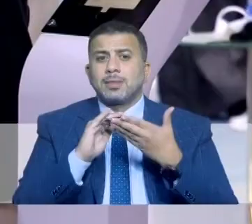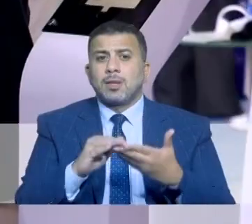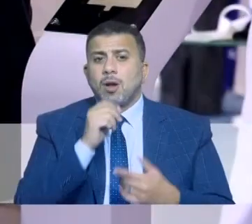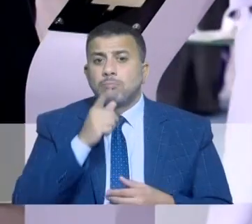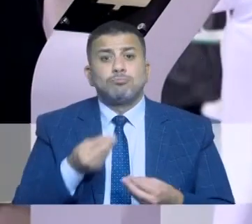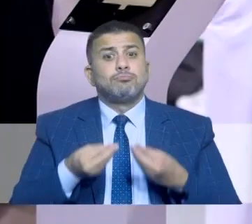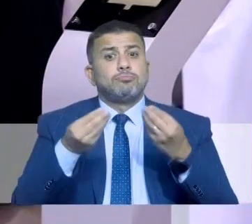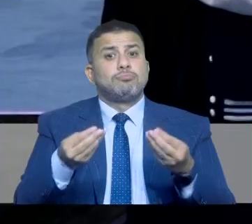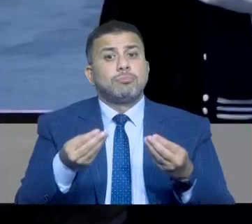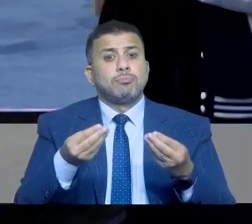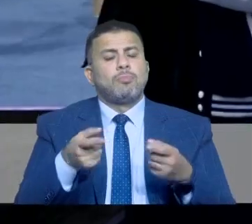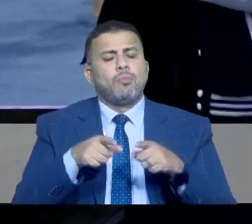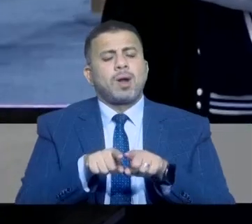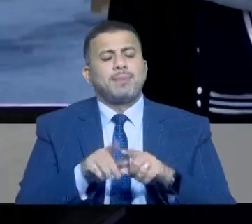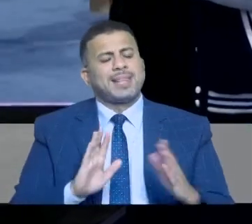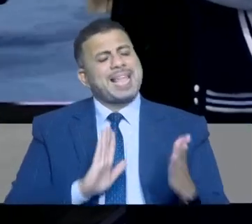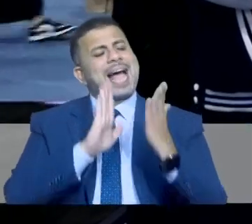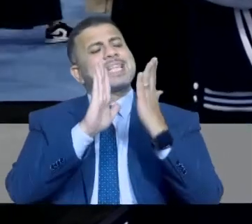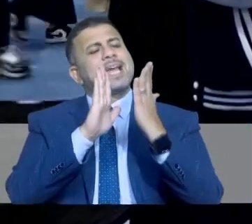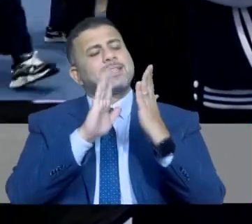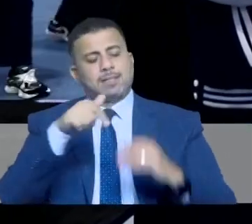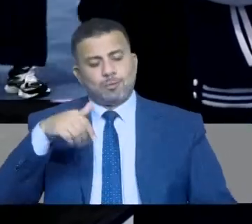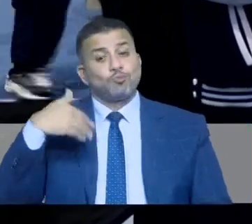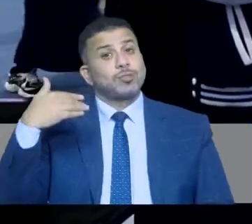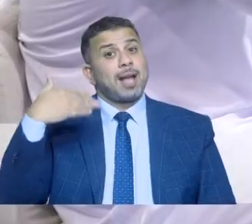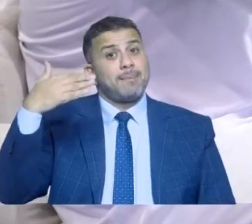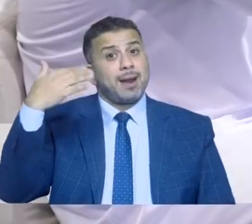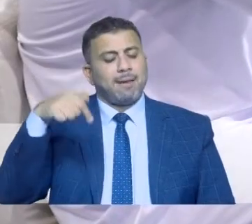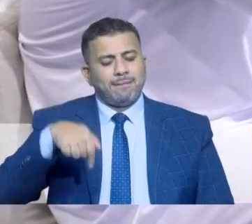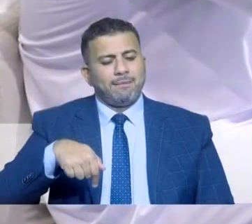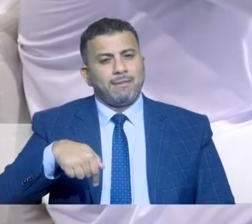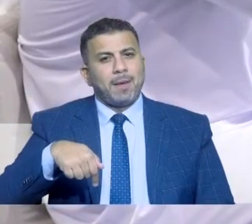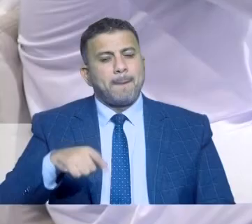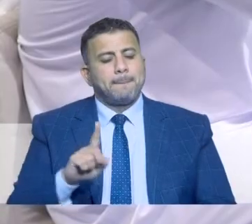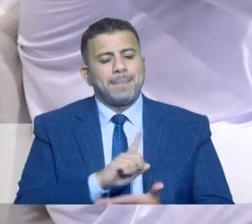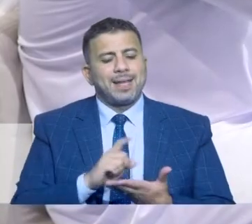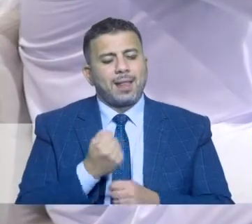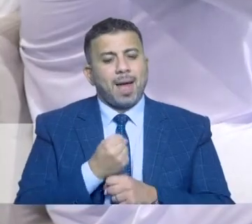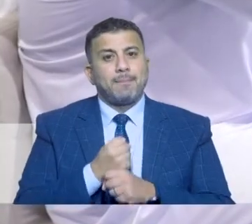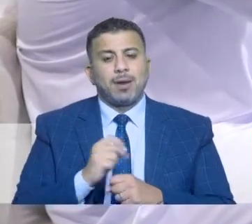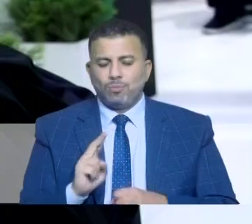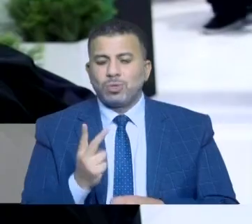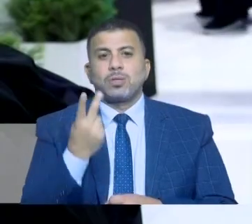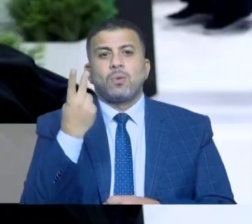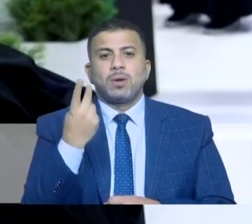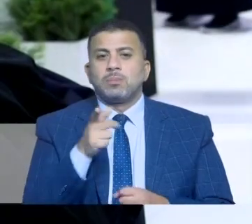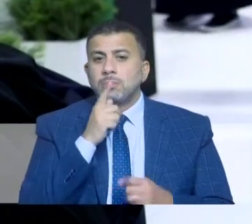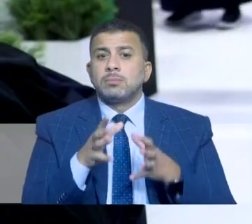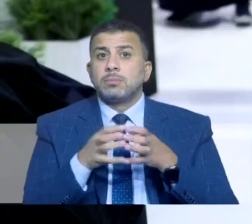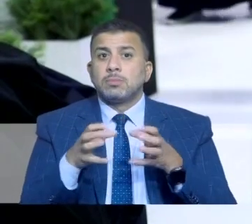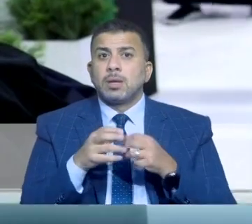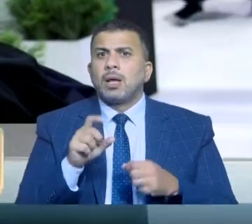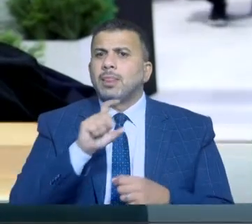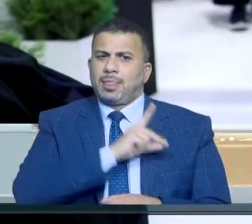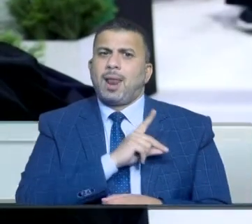التي يقدمونها لمواكبة التحديات المستقبلية في بيئات العمل المتطورة. ترد استفسارات كثيرة من